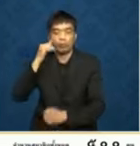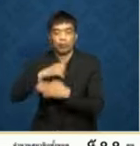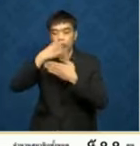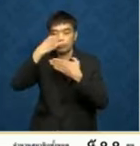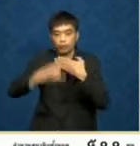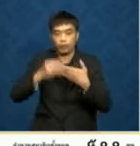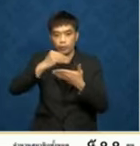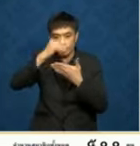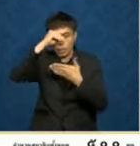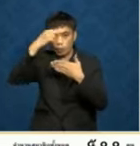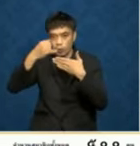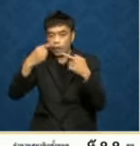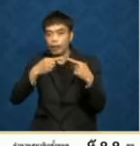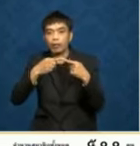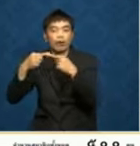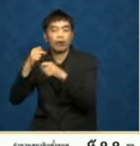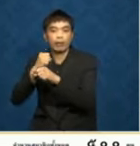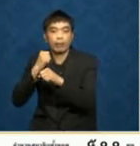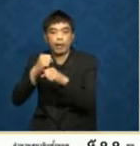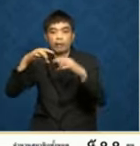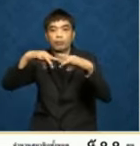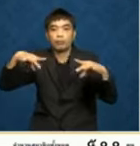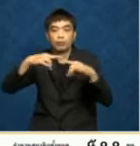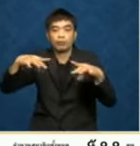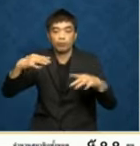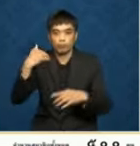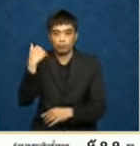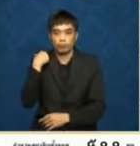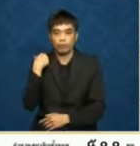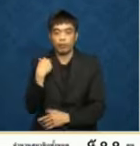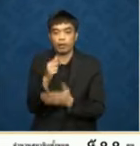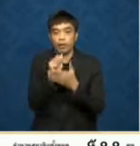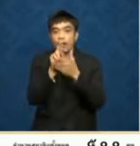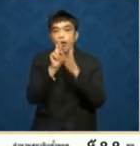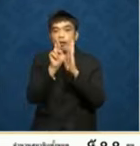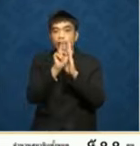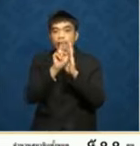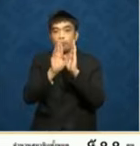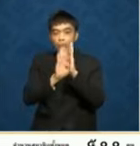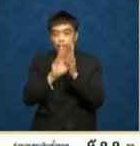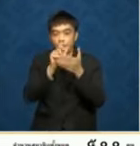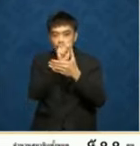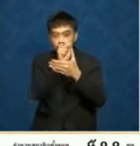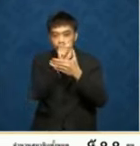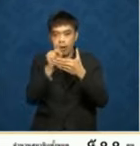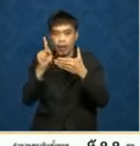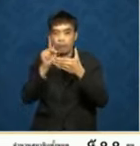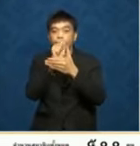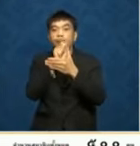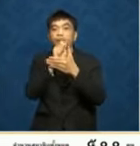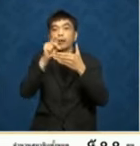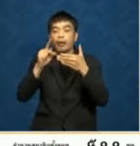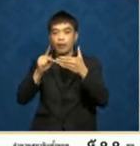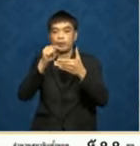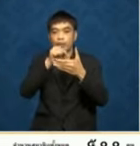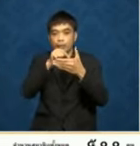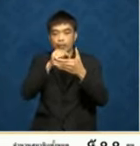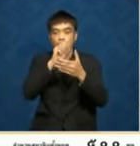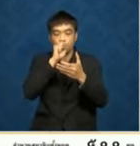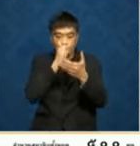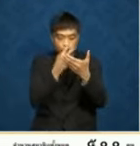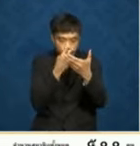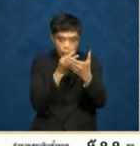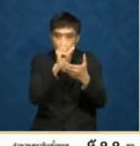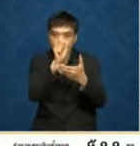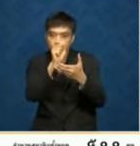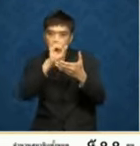้ใช้สิ่งทเรียน ทำงานก็ไม่ตรสายระบบแลิเคชันตรนี้จะสามารถแนะนำแนะแวทางระบบ AI